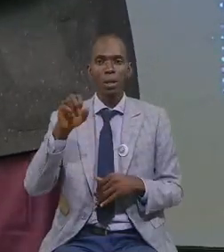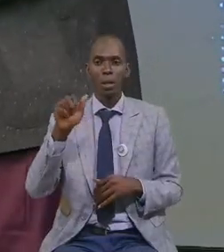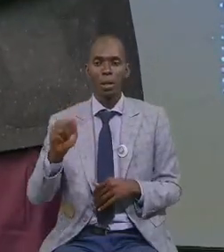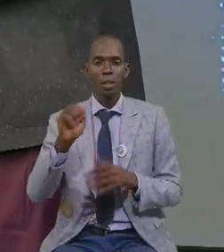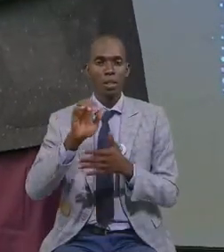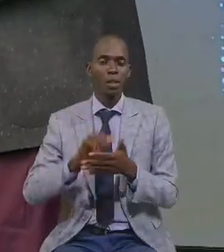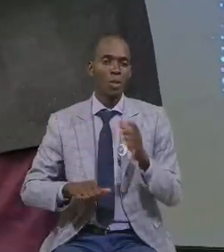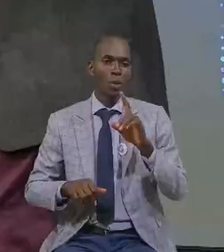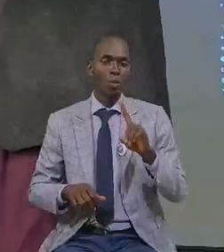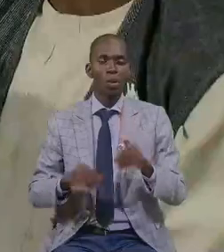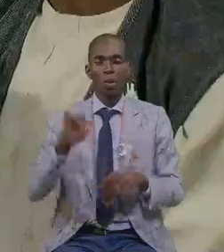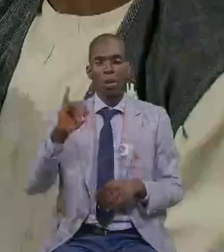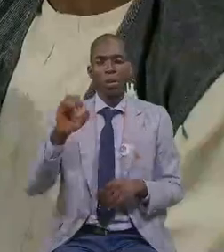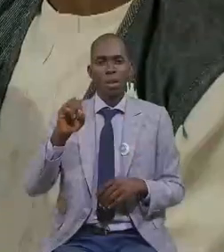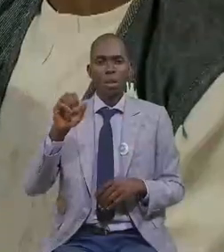Ésaïe chapitre